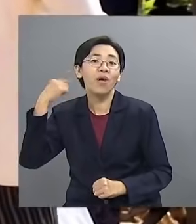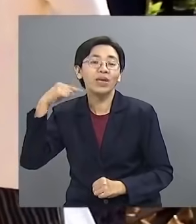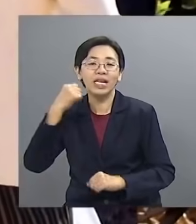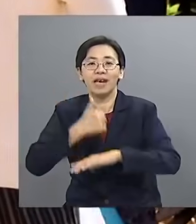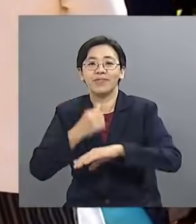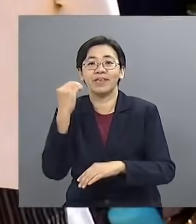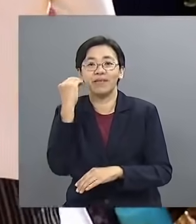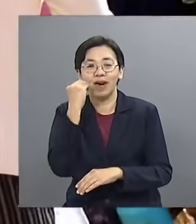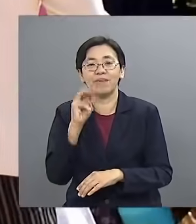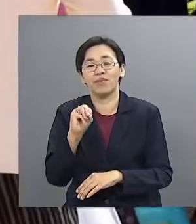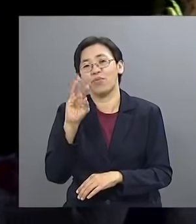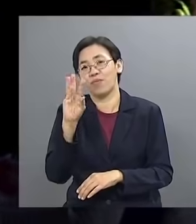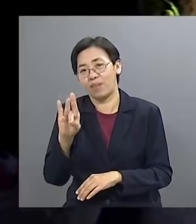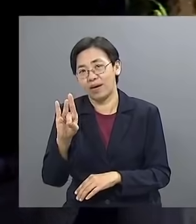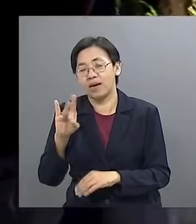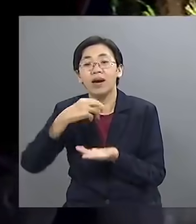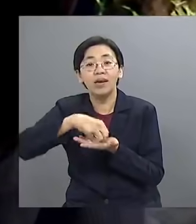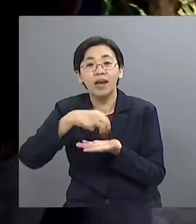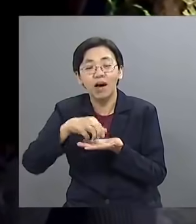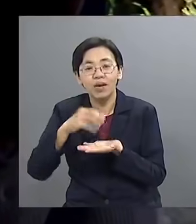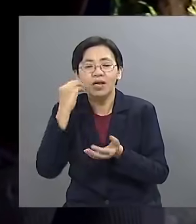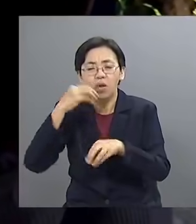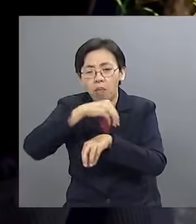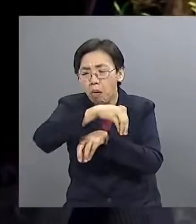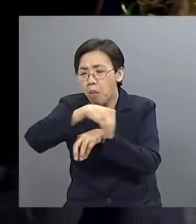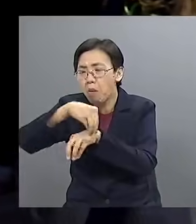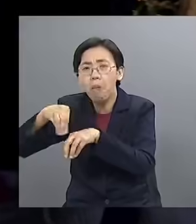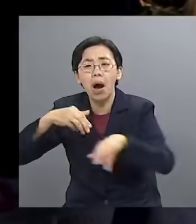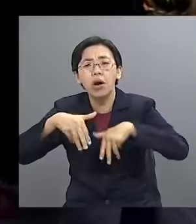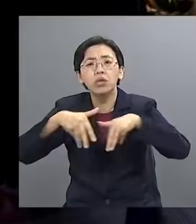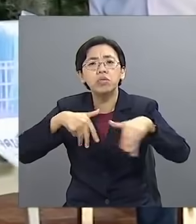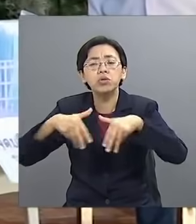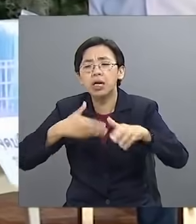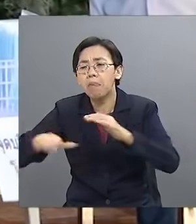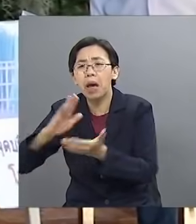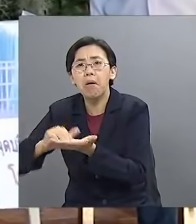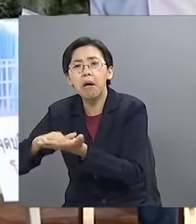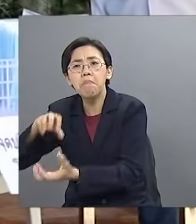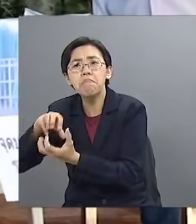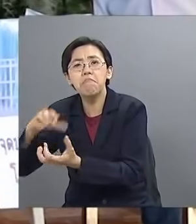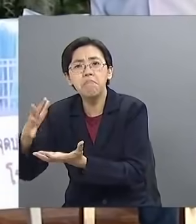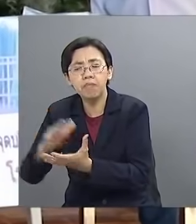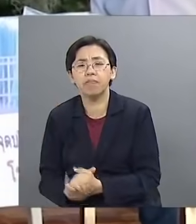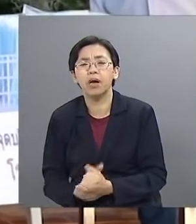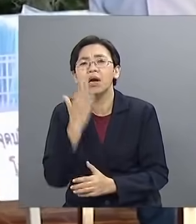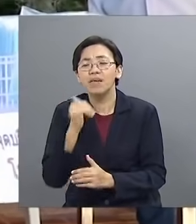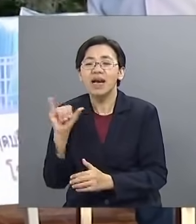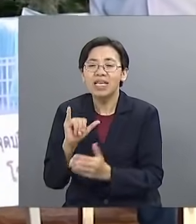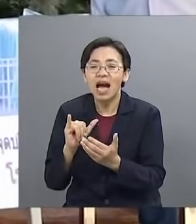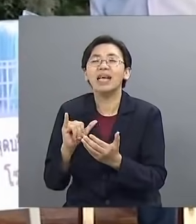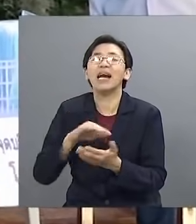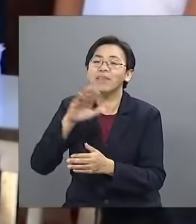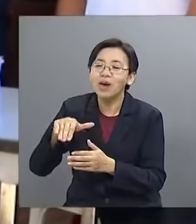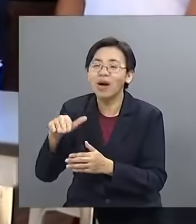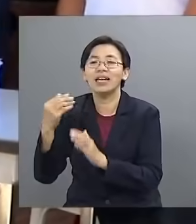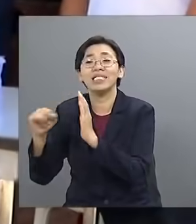ำบลบ่อพลอยก็บอกว่าหมู่บ้านของตัวเองเนี่ยไม่มีชาวบ้านเดินทางไปเล่นการพนันที่บ่อนนะคะ มีแต่ญาติพี่น้องที่เดินทางกลับมาจากต่างจังหวัดช่วงปี